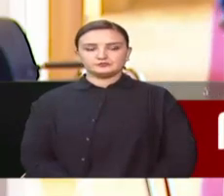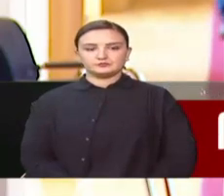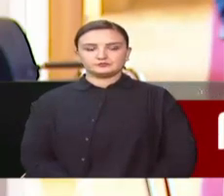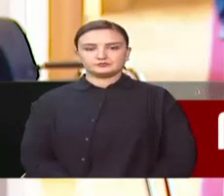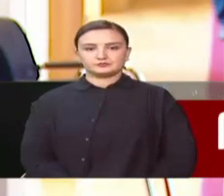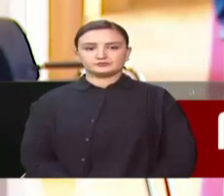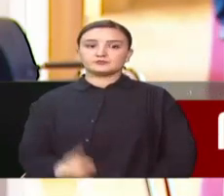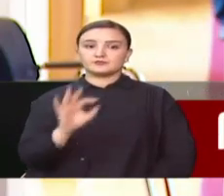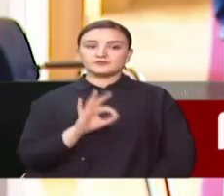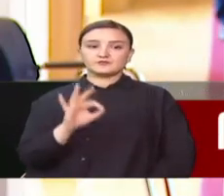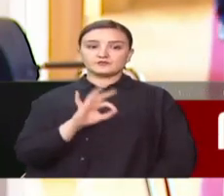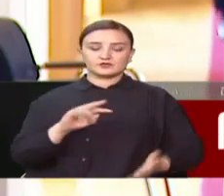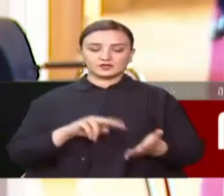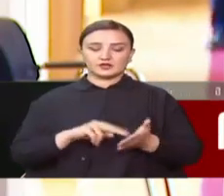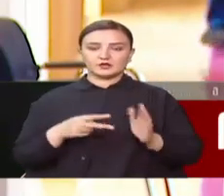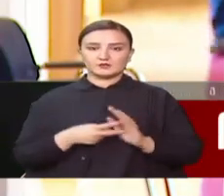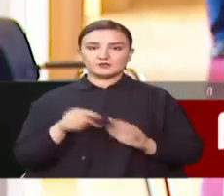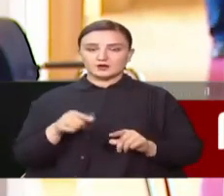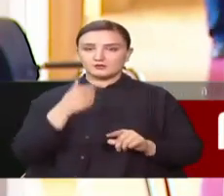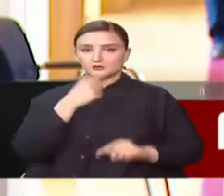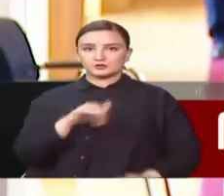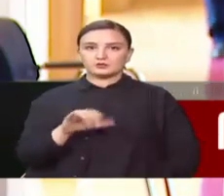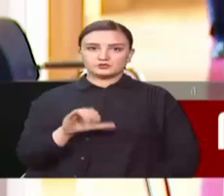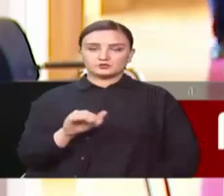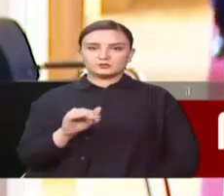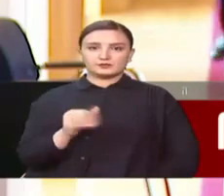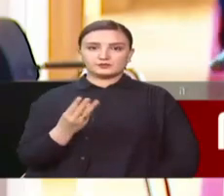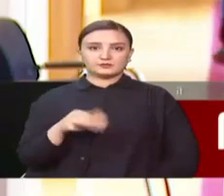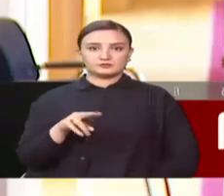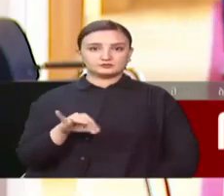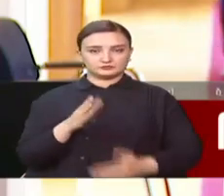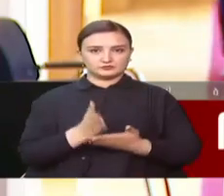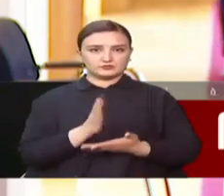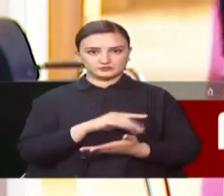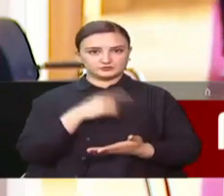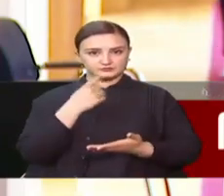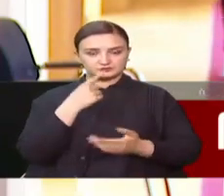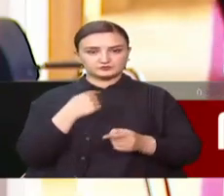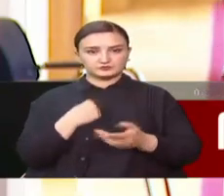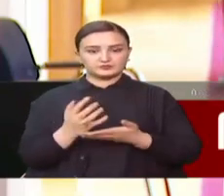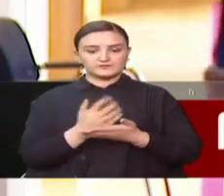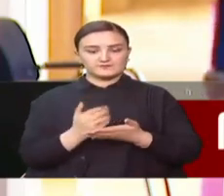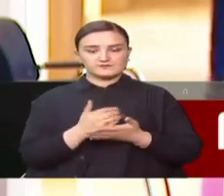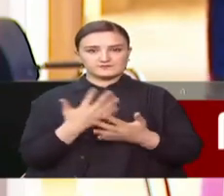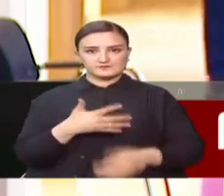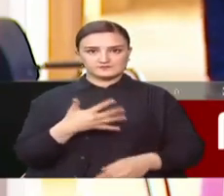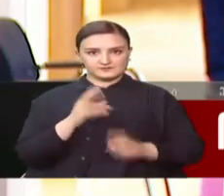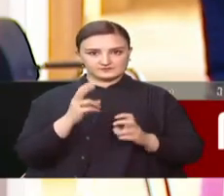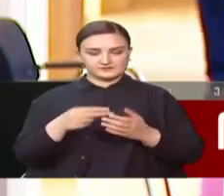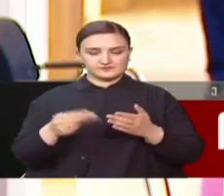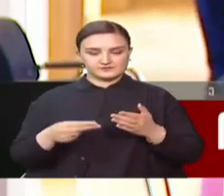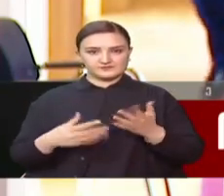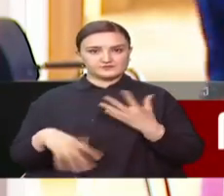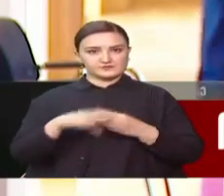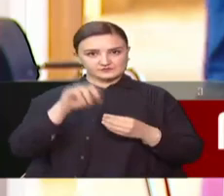класс. Гигмепс, ай потом на усупашу на Исаубра, на Цилубри, а чуен Мовагров, это Ормузат Хелмуцера, ну,